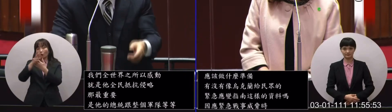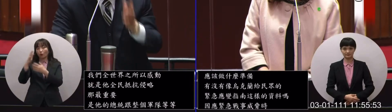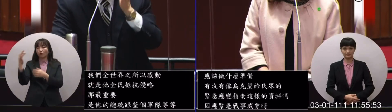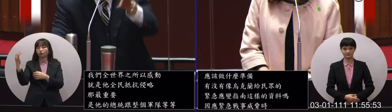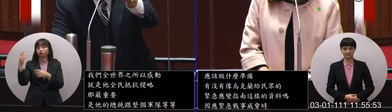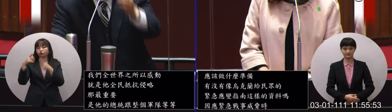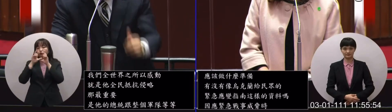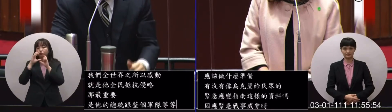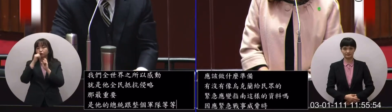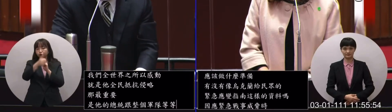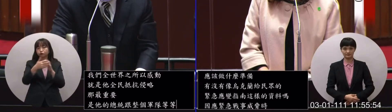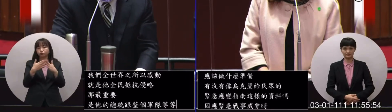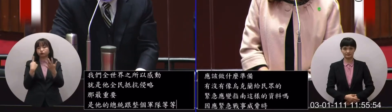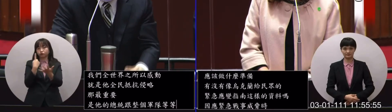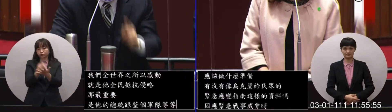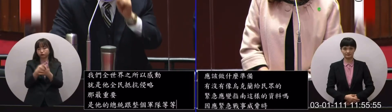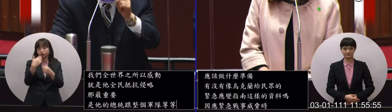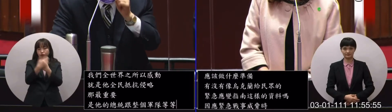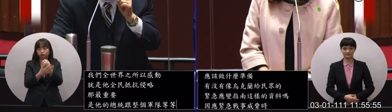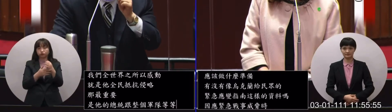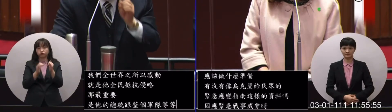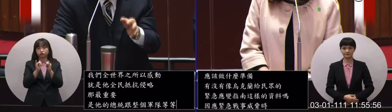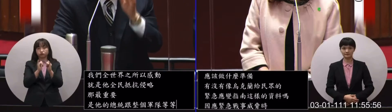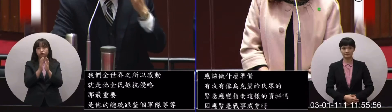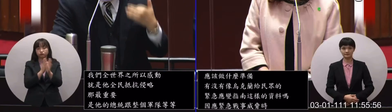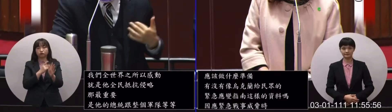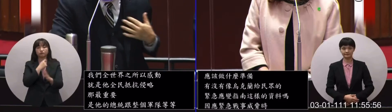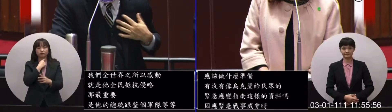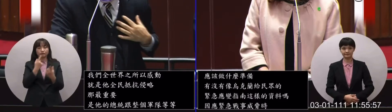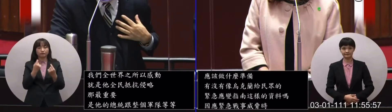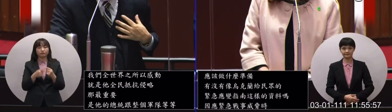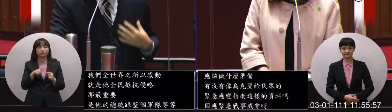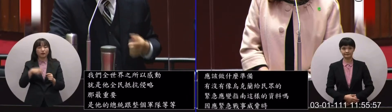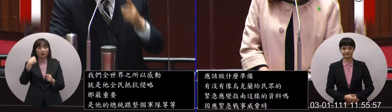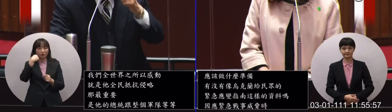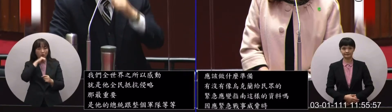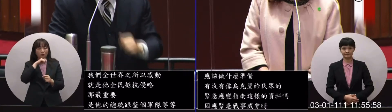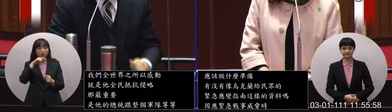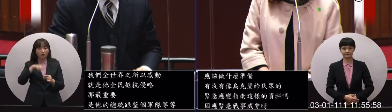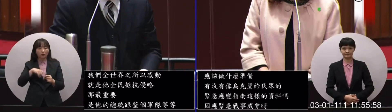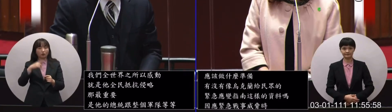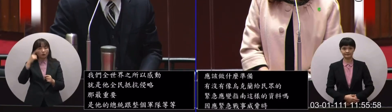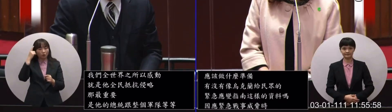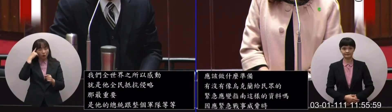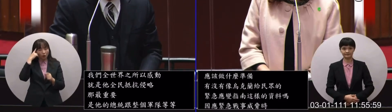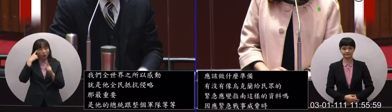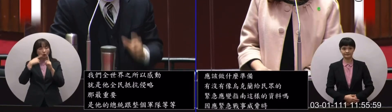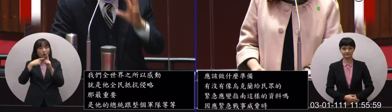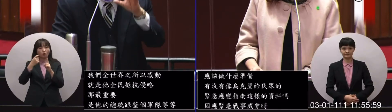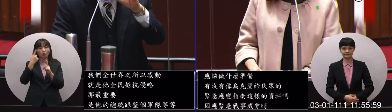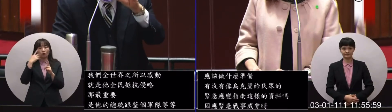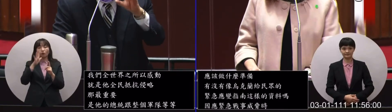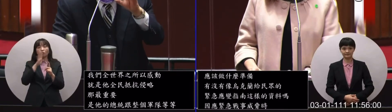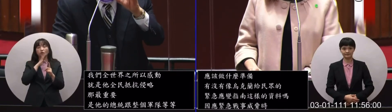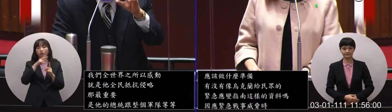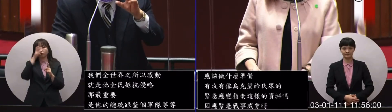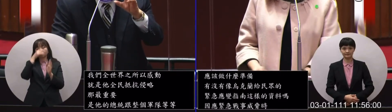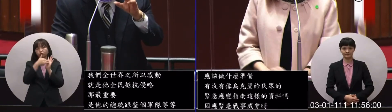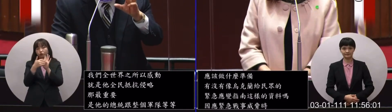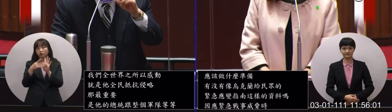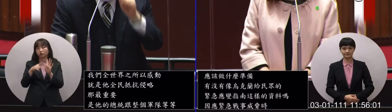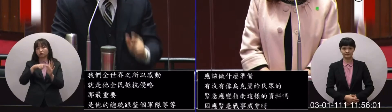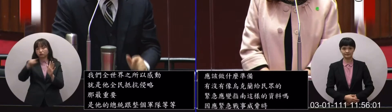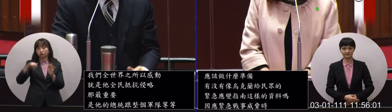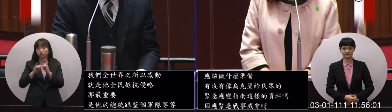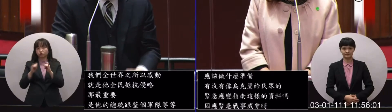去要加入保国为民的队伍，那我们台湾警觉性更高，全民防卫的意